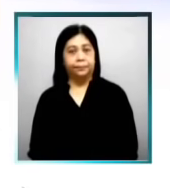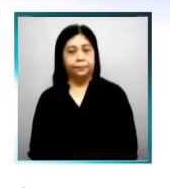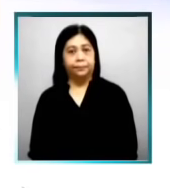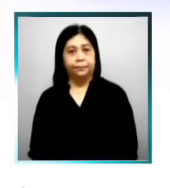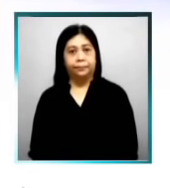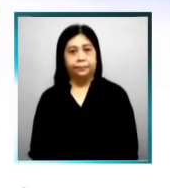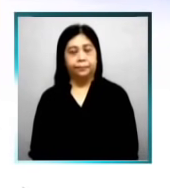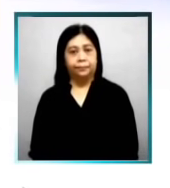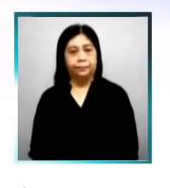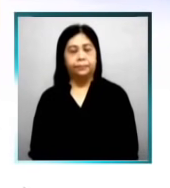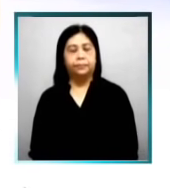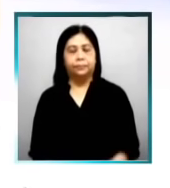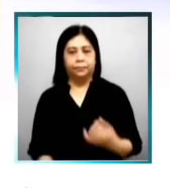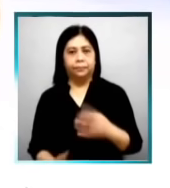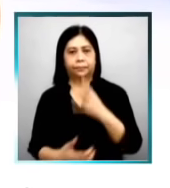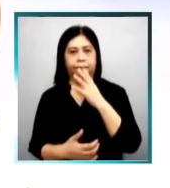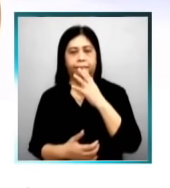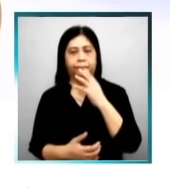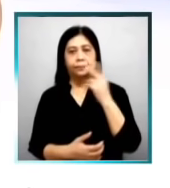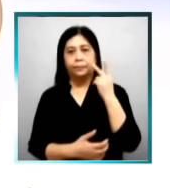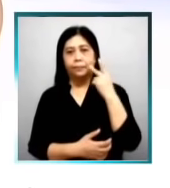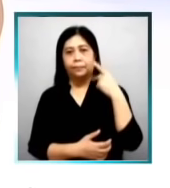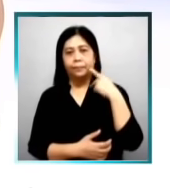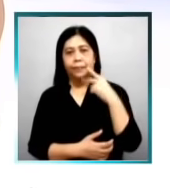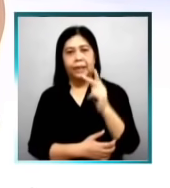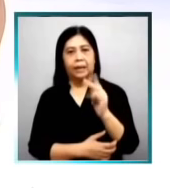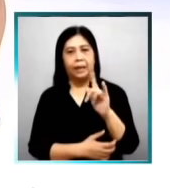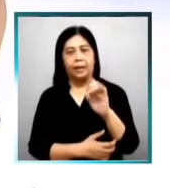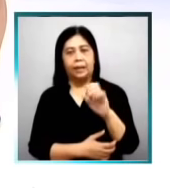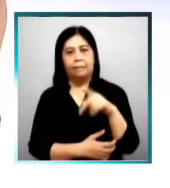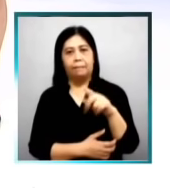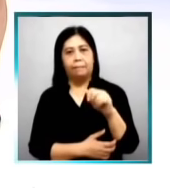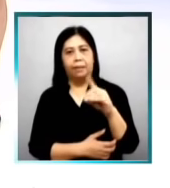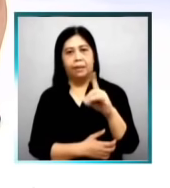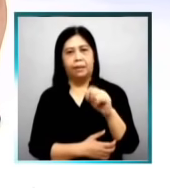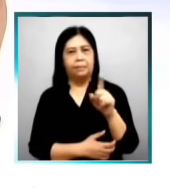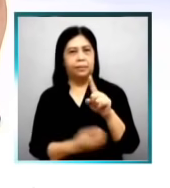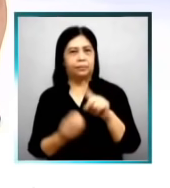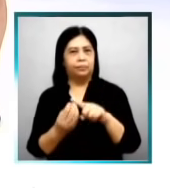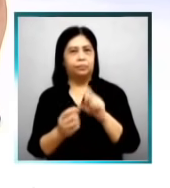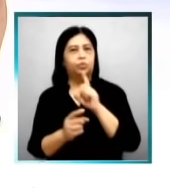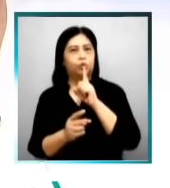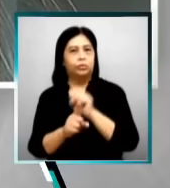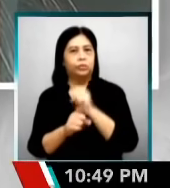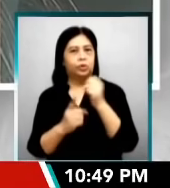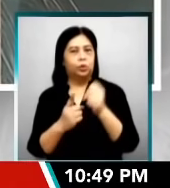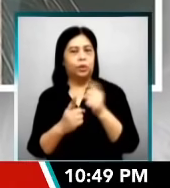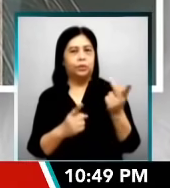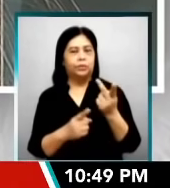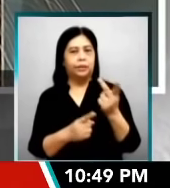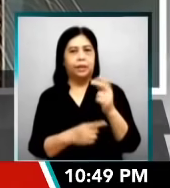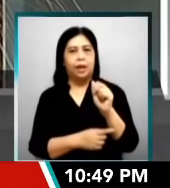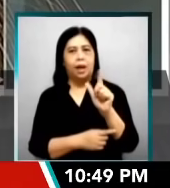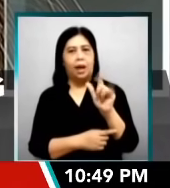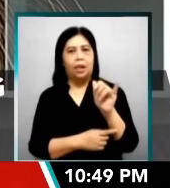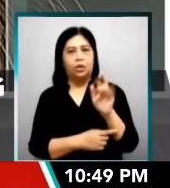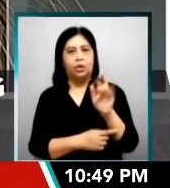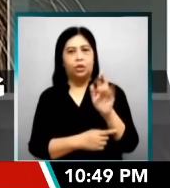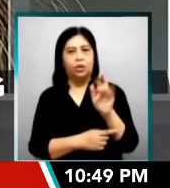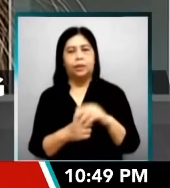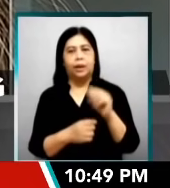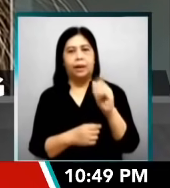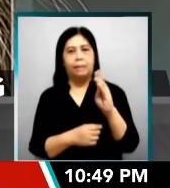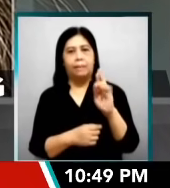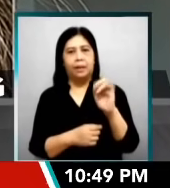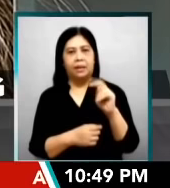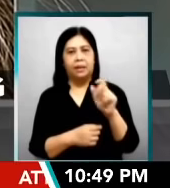Nagsalita na si Kylie Padilla sa totoong estado ng kanilang relasyon ni Aljur Abrenica. Sa kanyang pahayag, sinabi niyang dumaraan